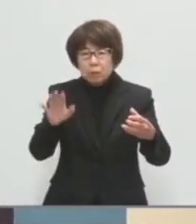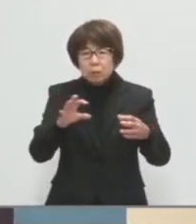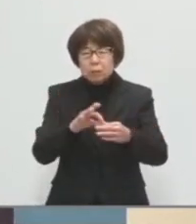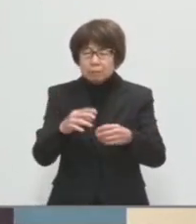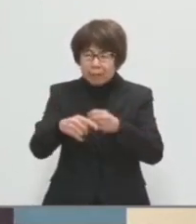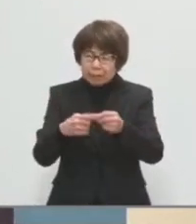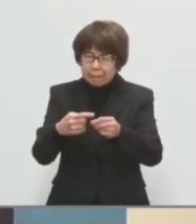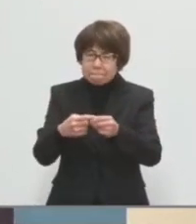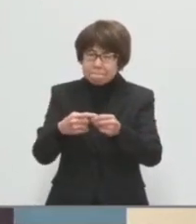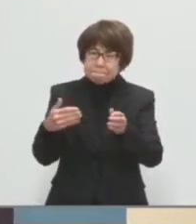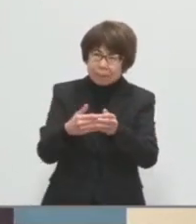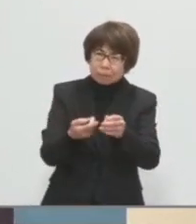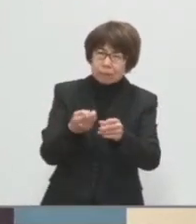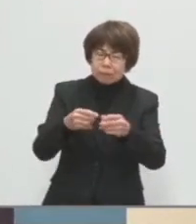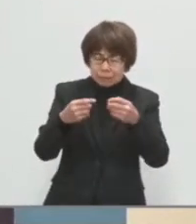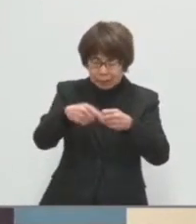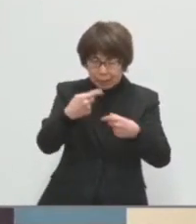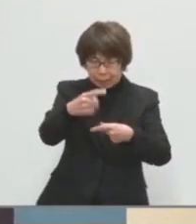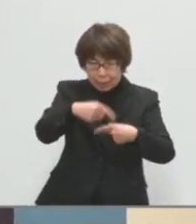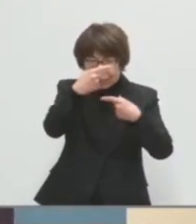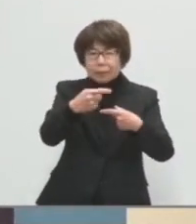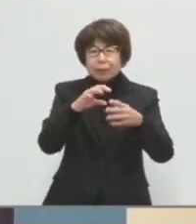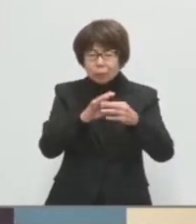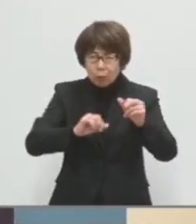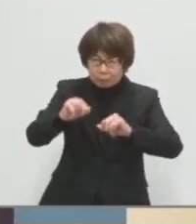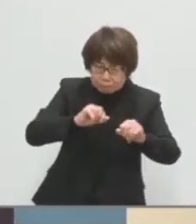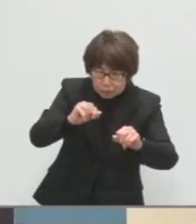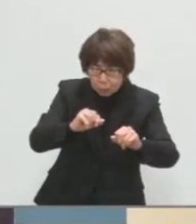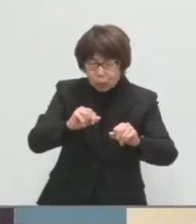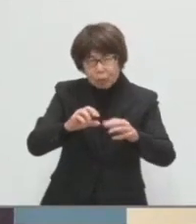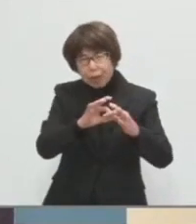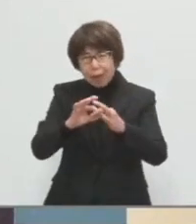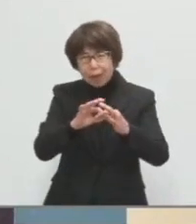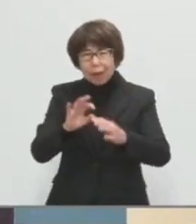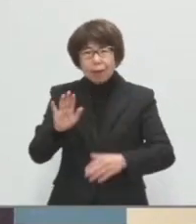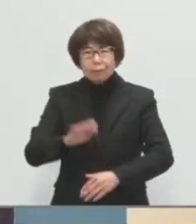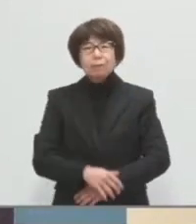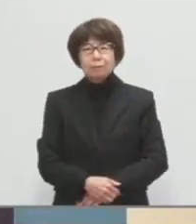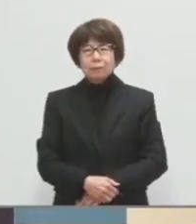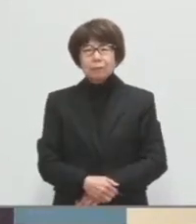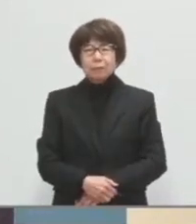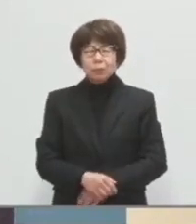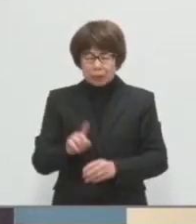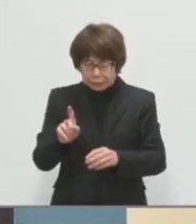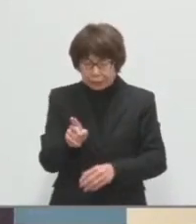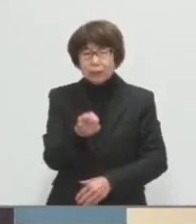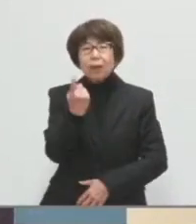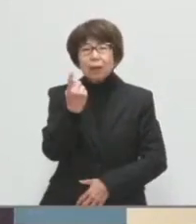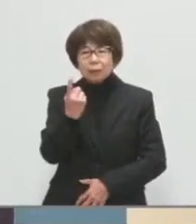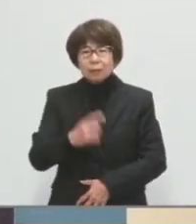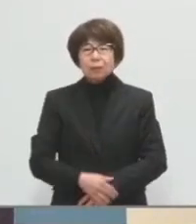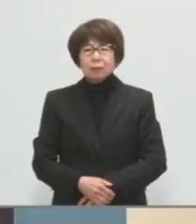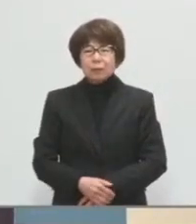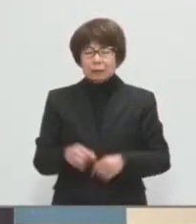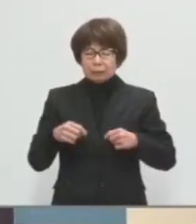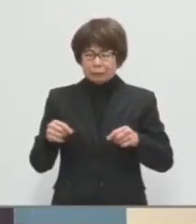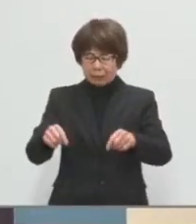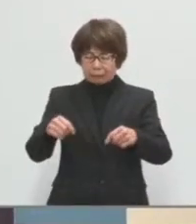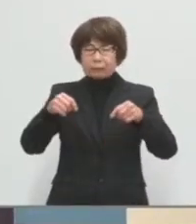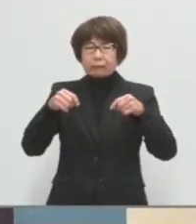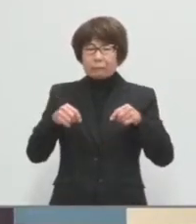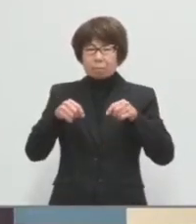活発な活動が影響していると思いますこれはきっかけに幹線の